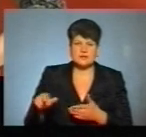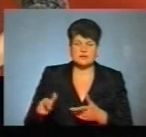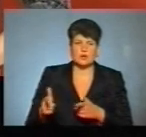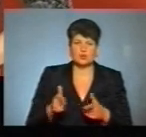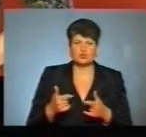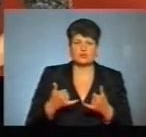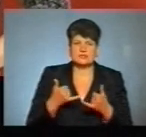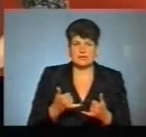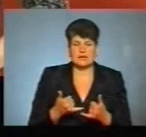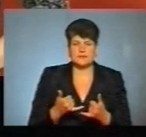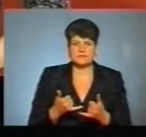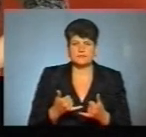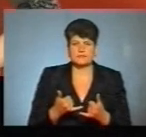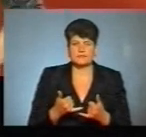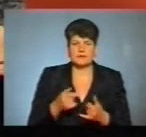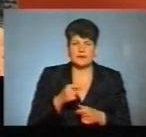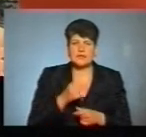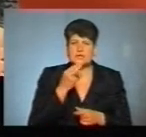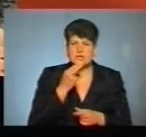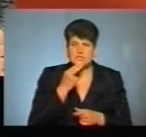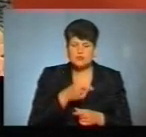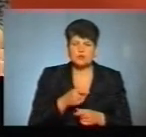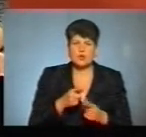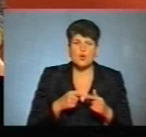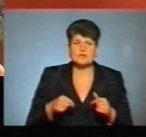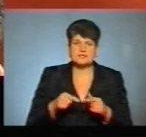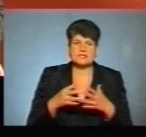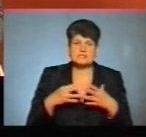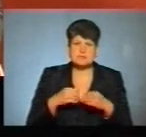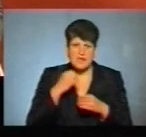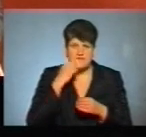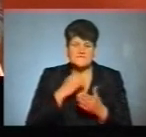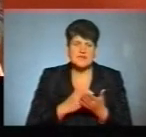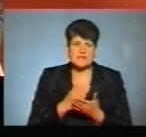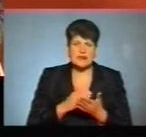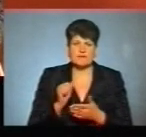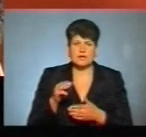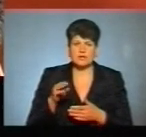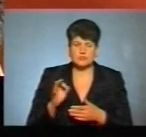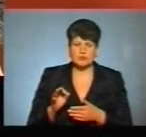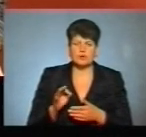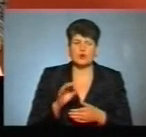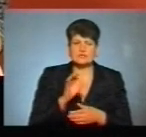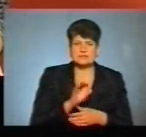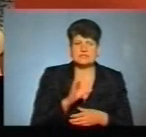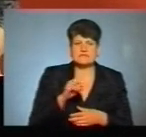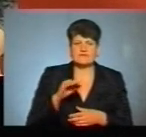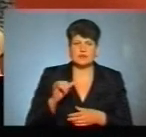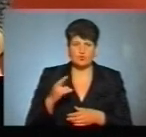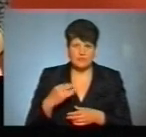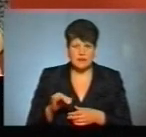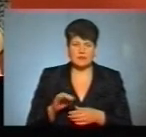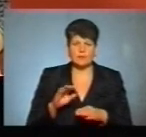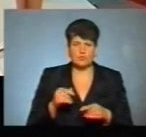готують для вінничан їжу. Їх організувала сім'я ветеранів АТО Олександра Свідового, і згодом